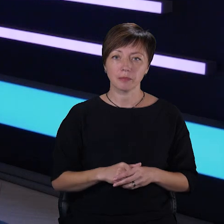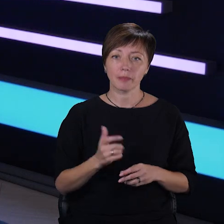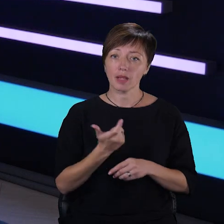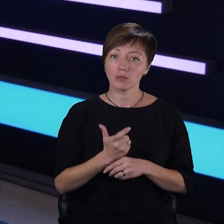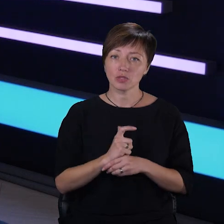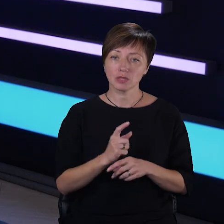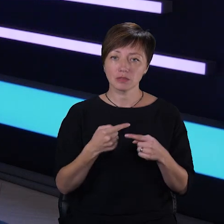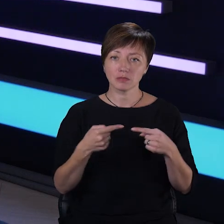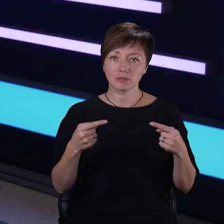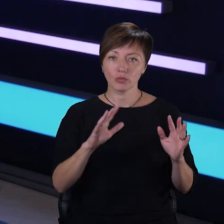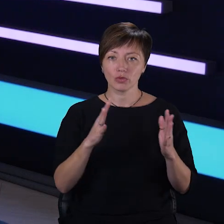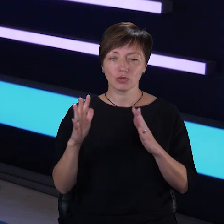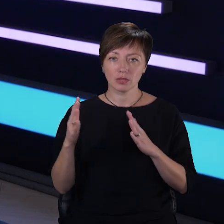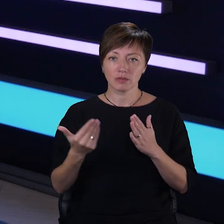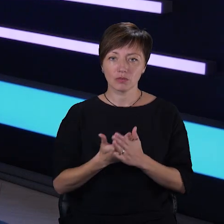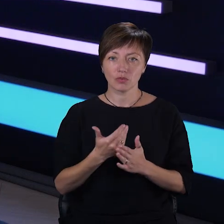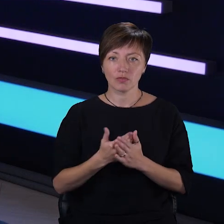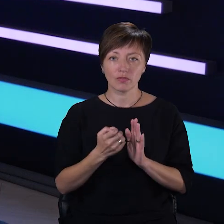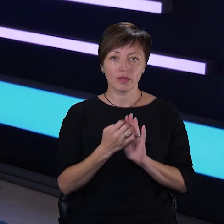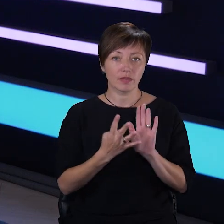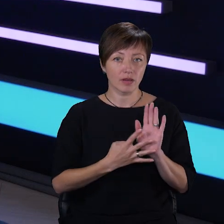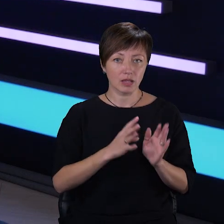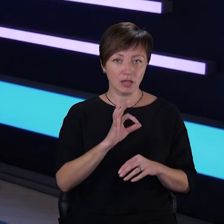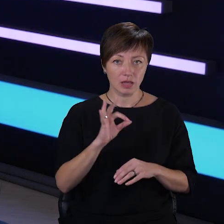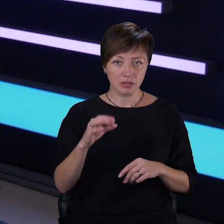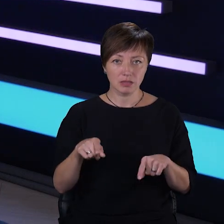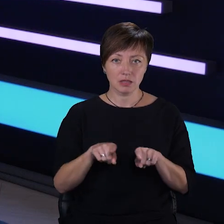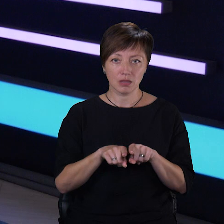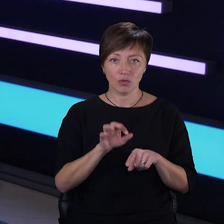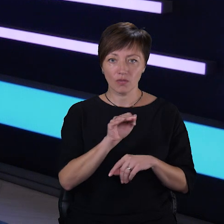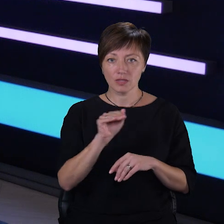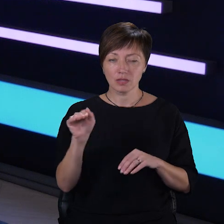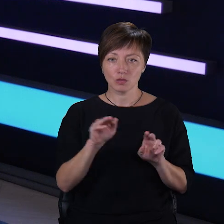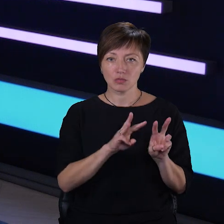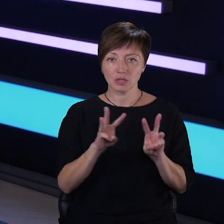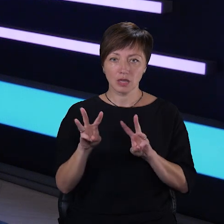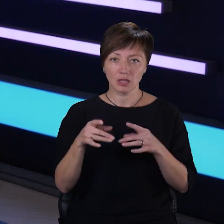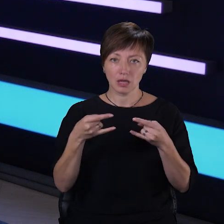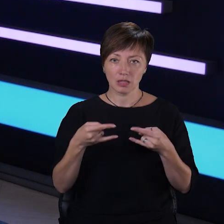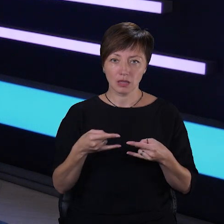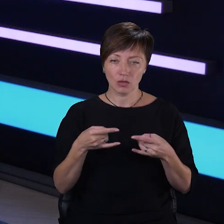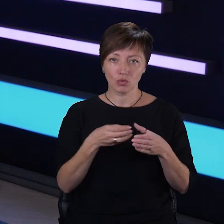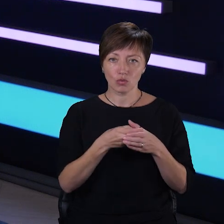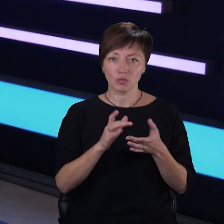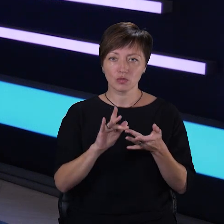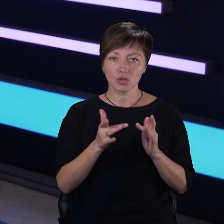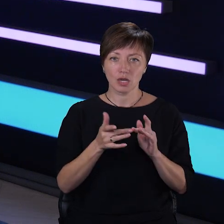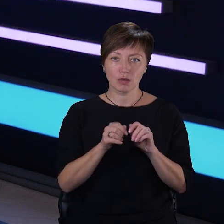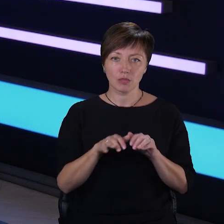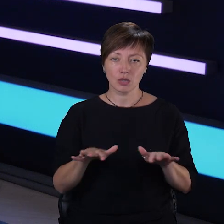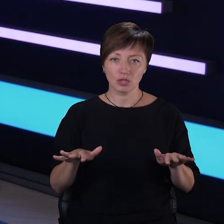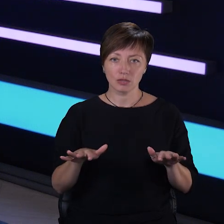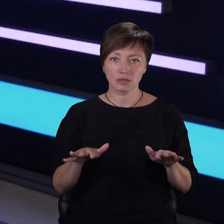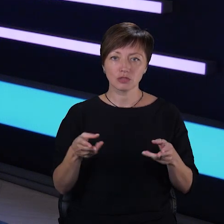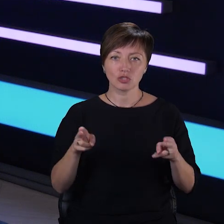Більше про ці та інші події у нашому випуску о 19-й, а також на офіційному сайті каналу та у групах у соціальних